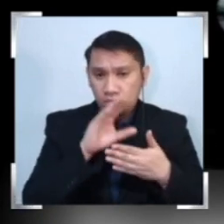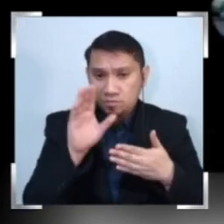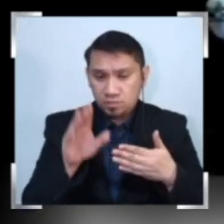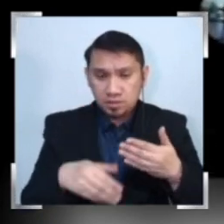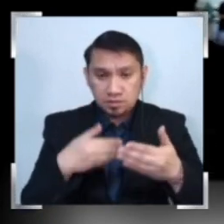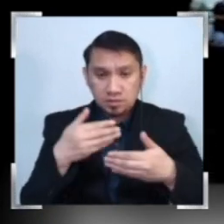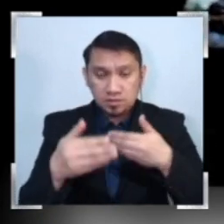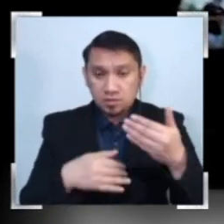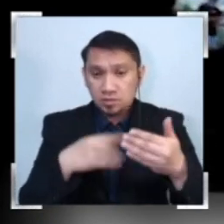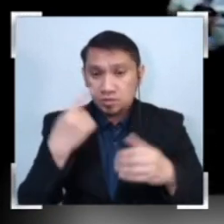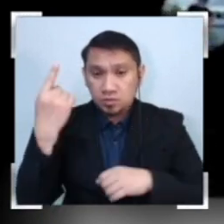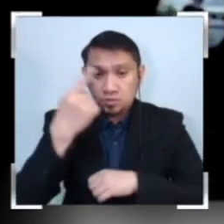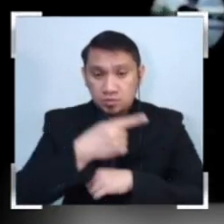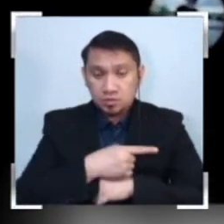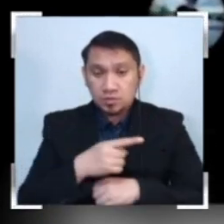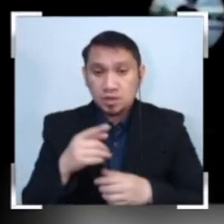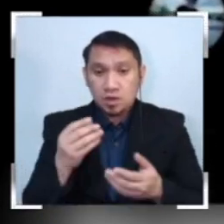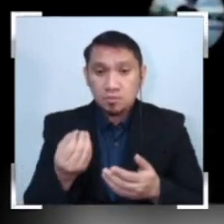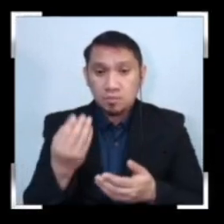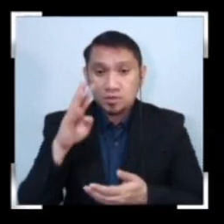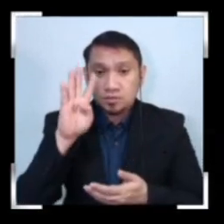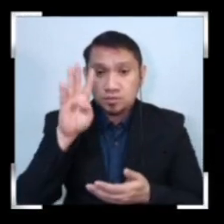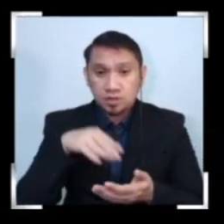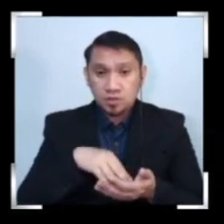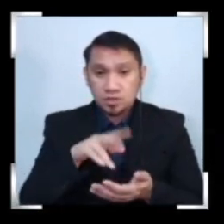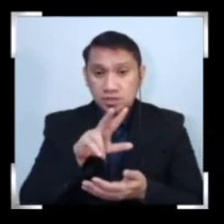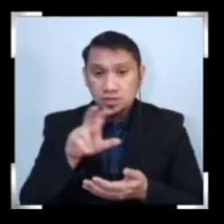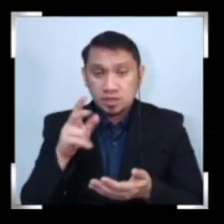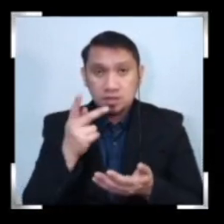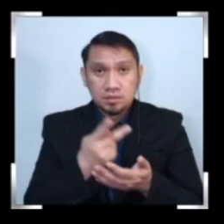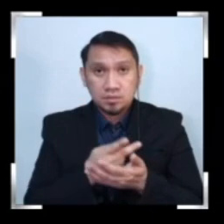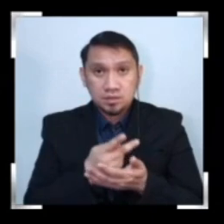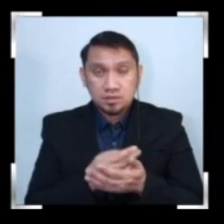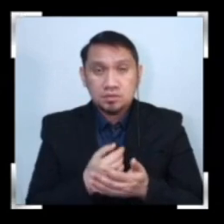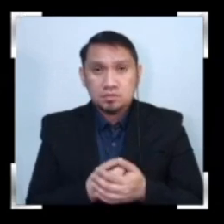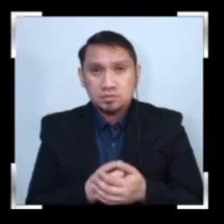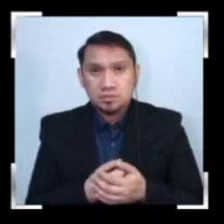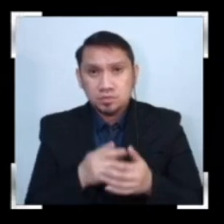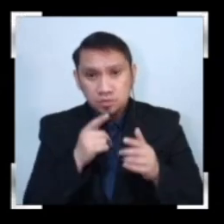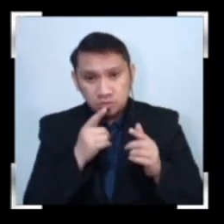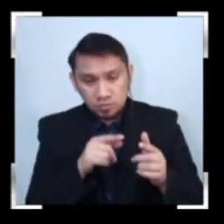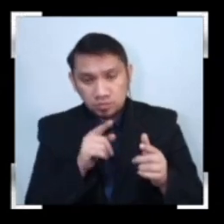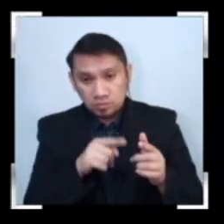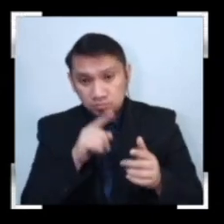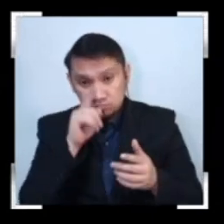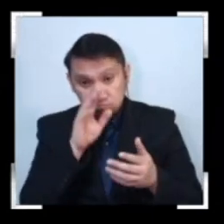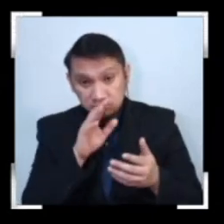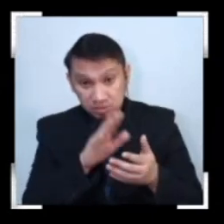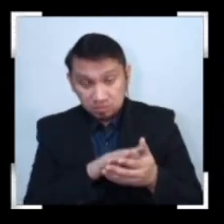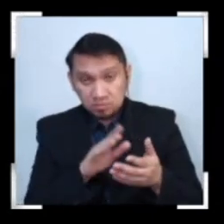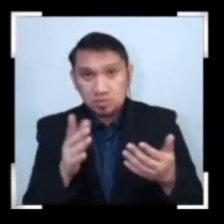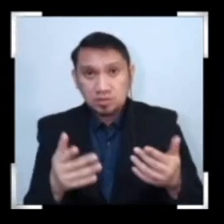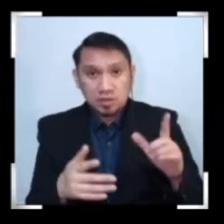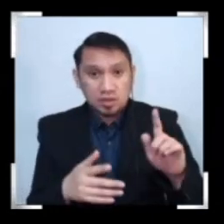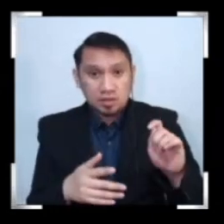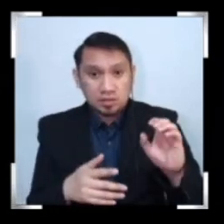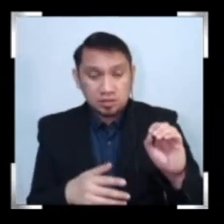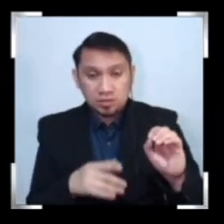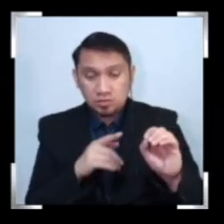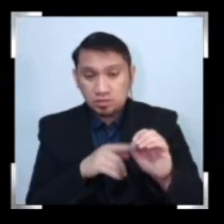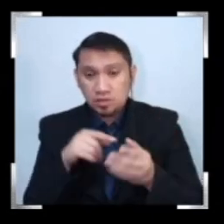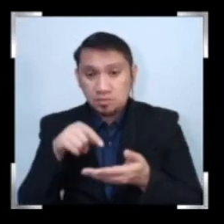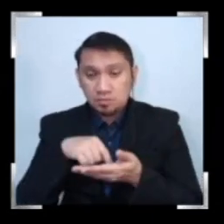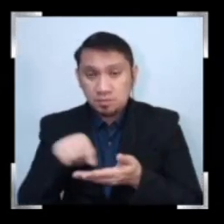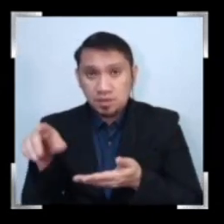araw sa halagang 4,300 pesos. Para mas kapani-paniwala, sabi ng fixer, sa LTO na mismo magbabayad at may tao